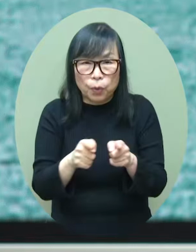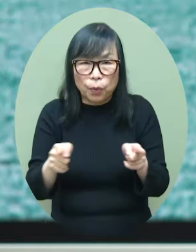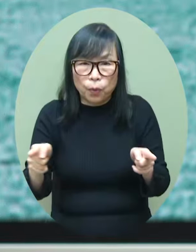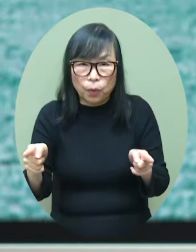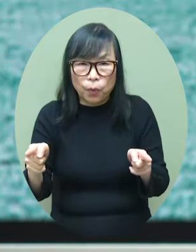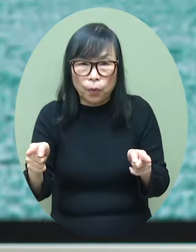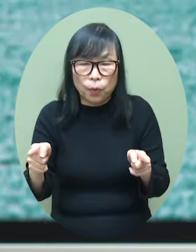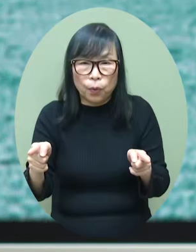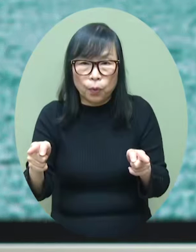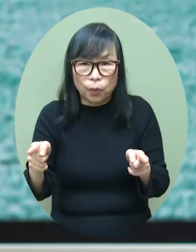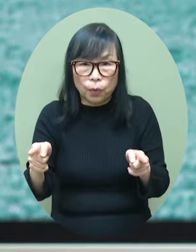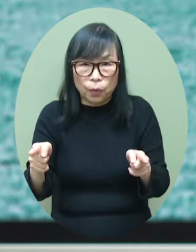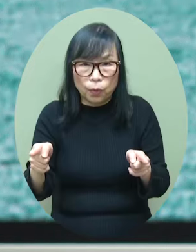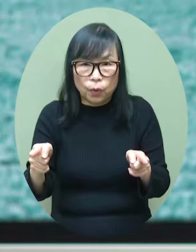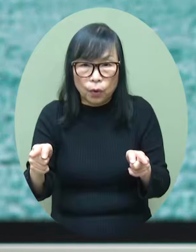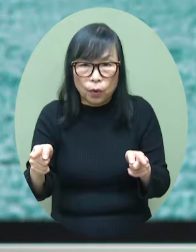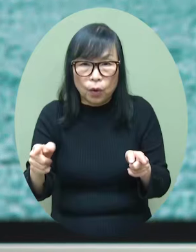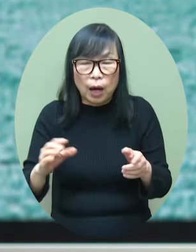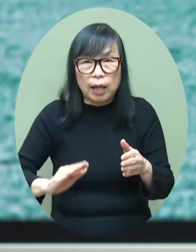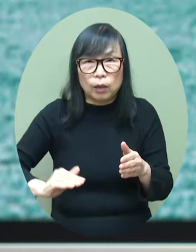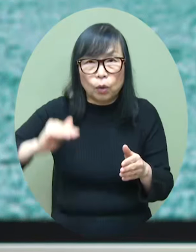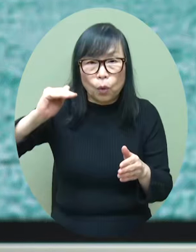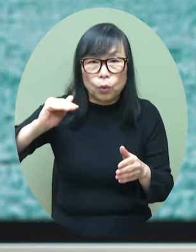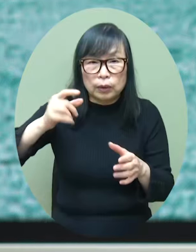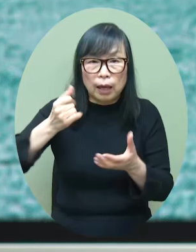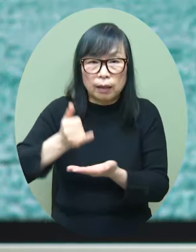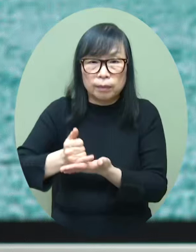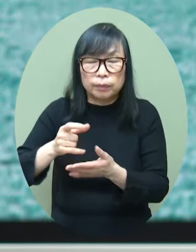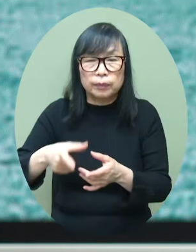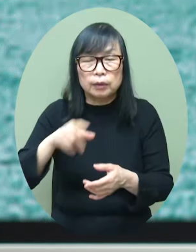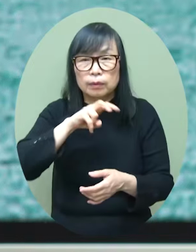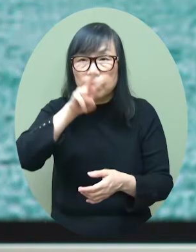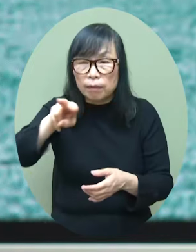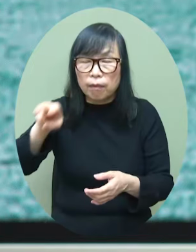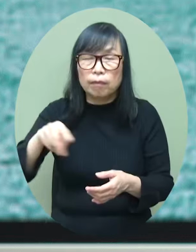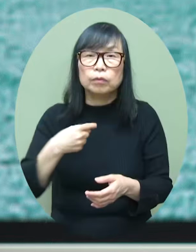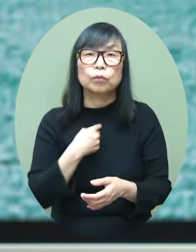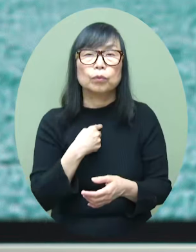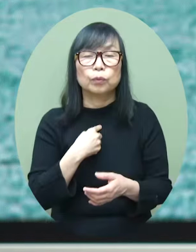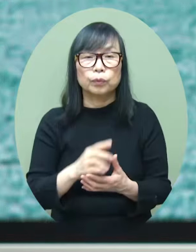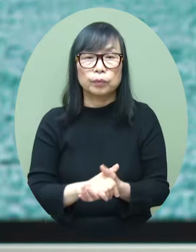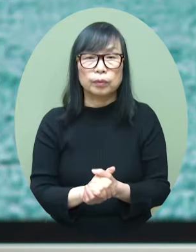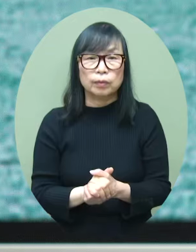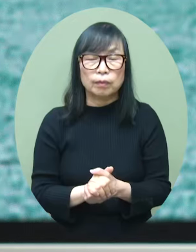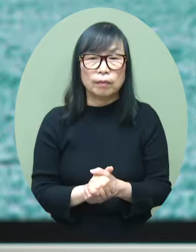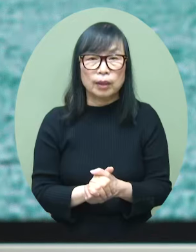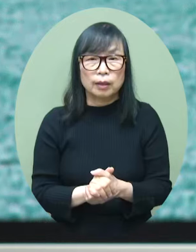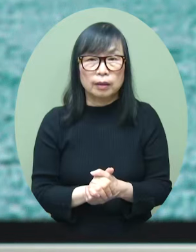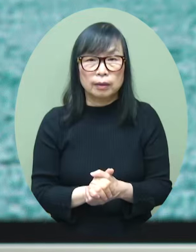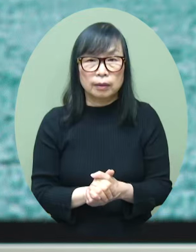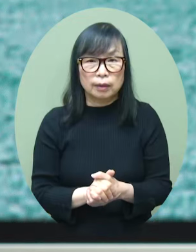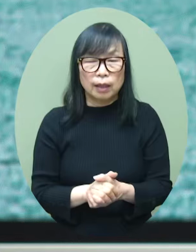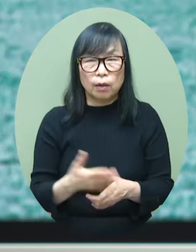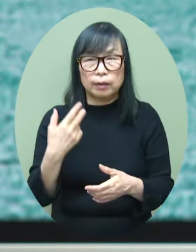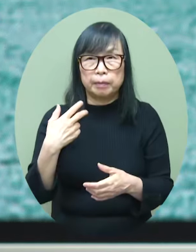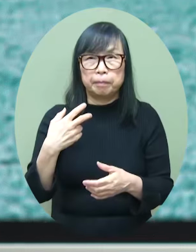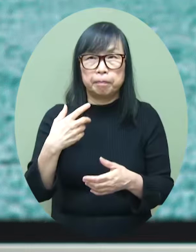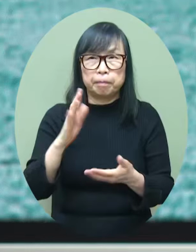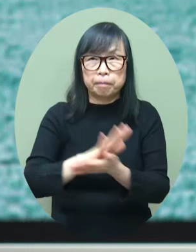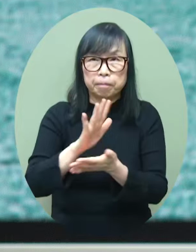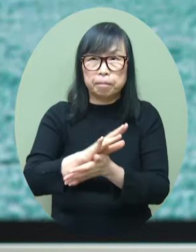些即那些高凳這樣的，所以都要看回。但 是據我們這麼久以來的調查，或